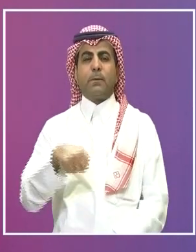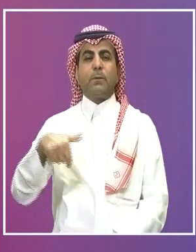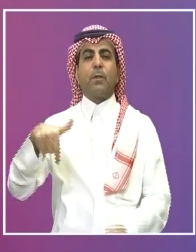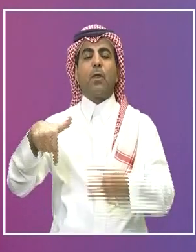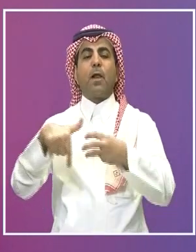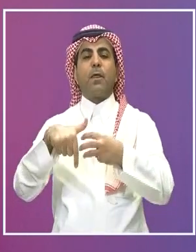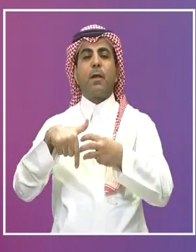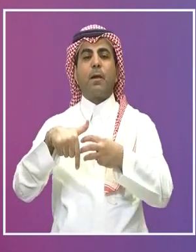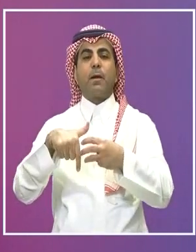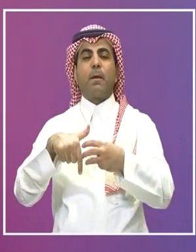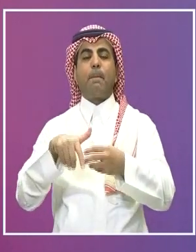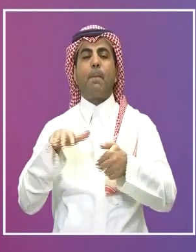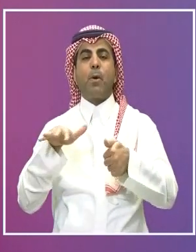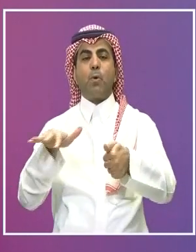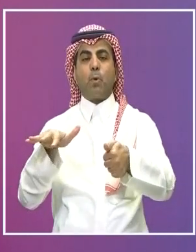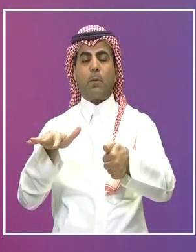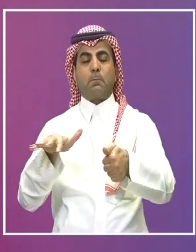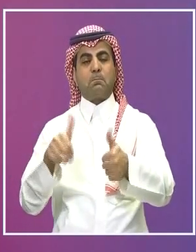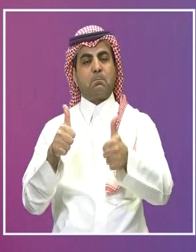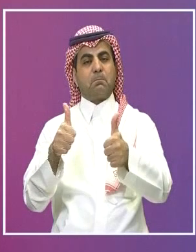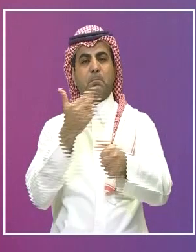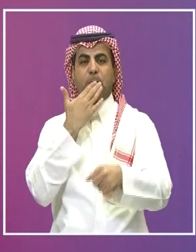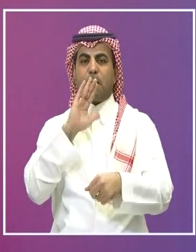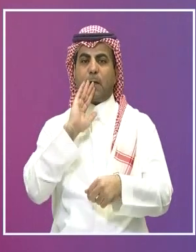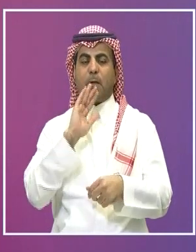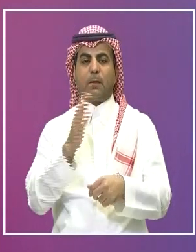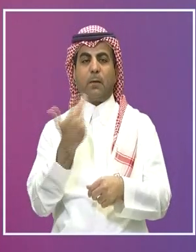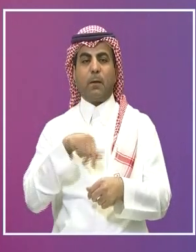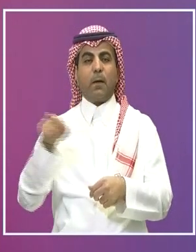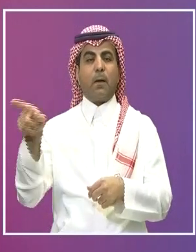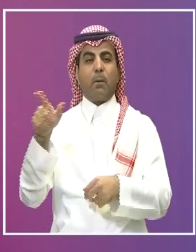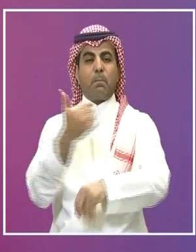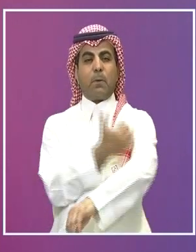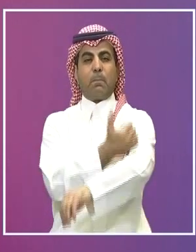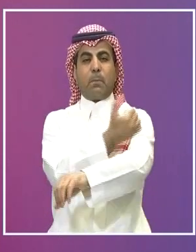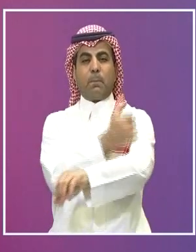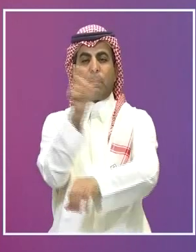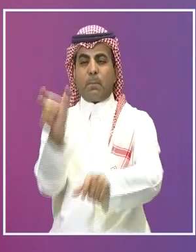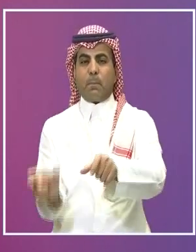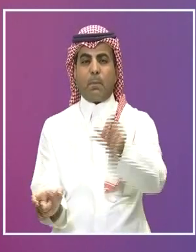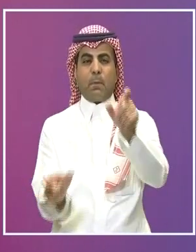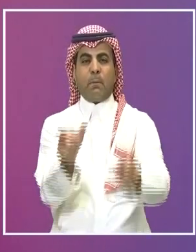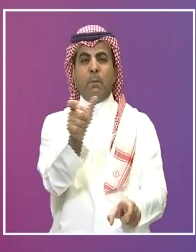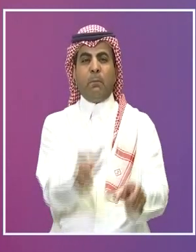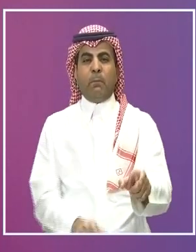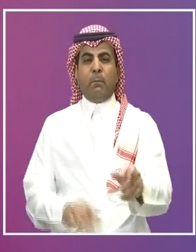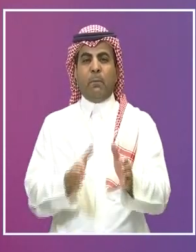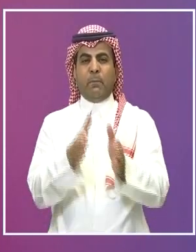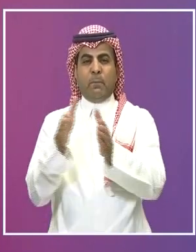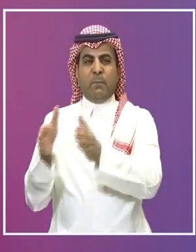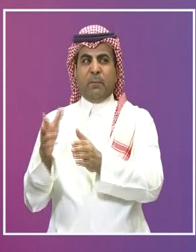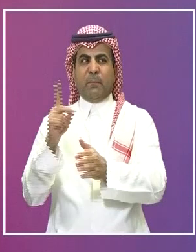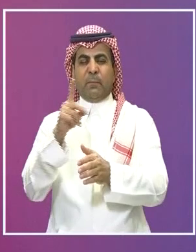السعودية 36 مليون جرعة، استفاد منها مختلف شرائح المجتمع المستهدفة. طبعا